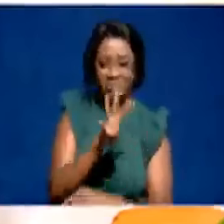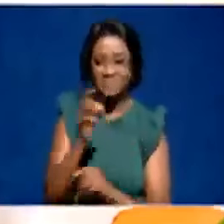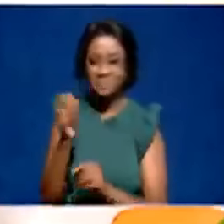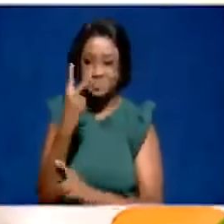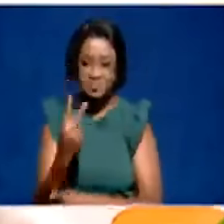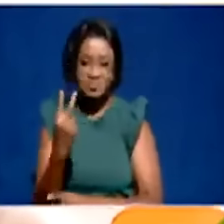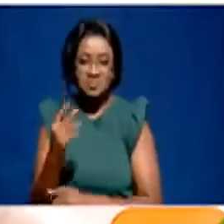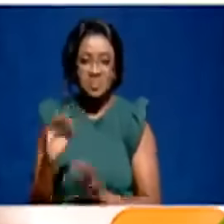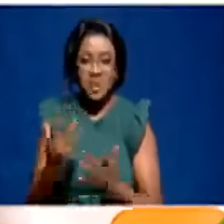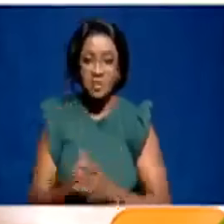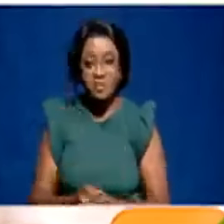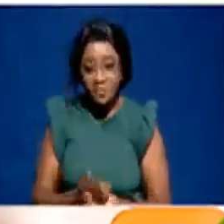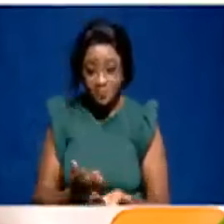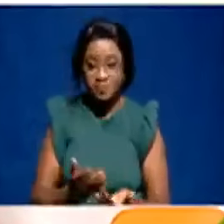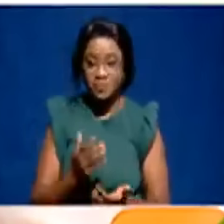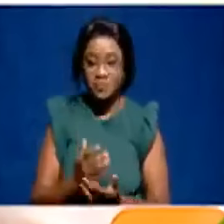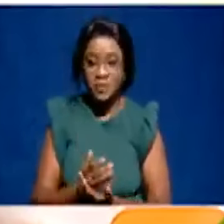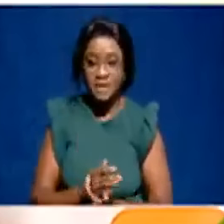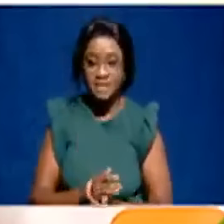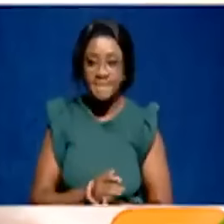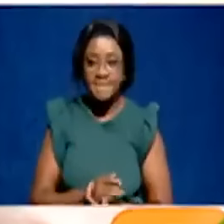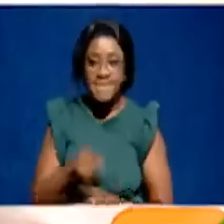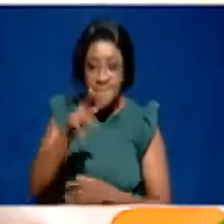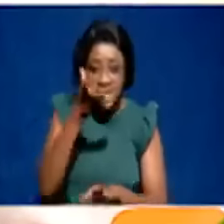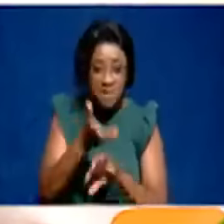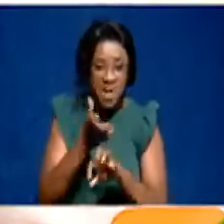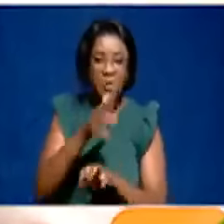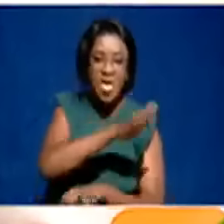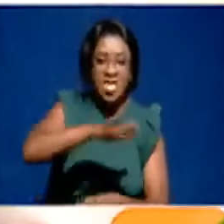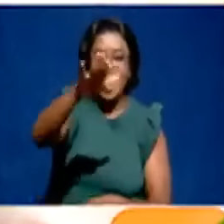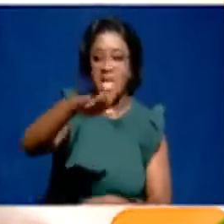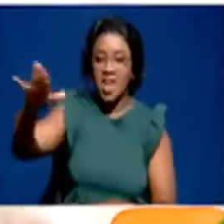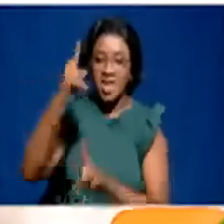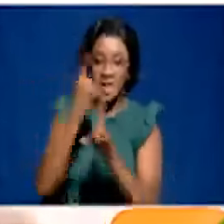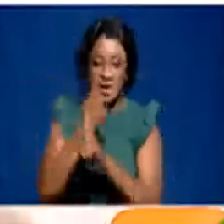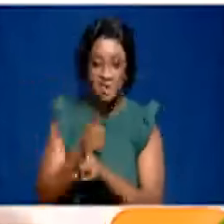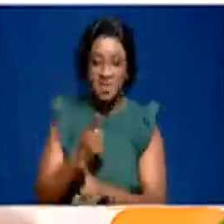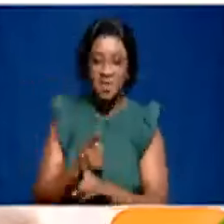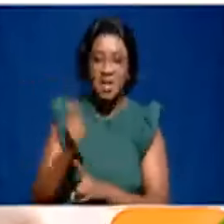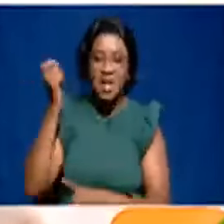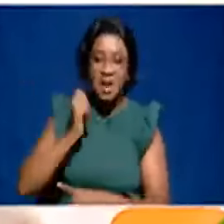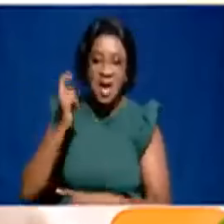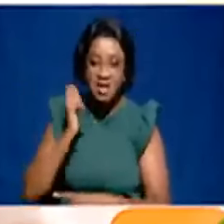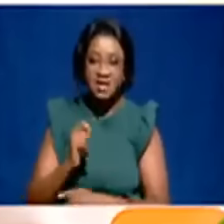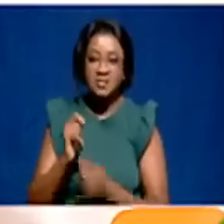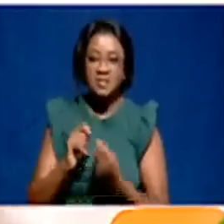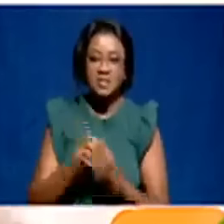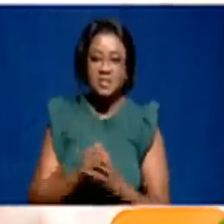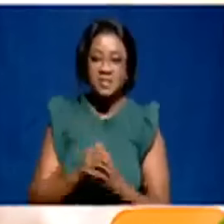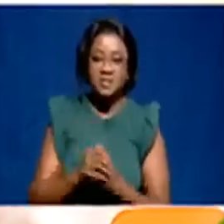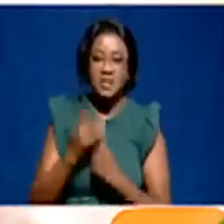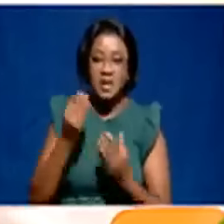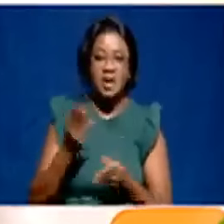So hii mawe iko kwa hii Eldoret, iko Nandi, iko Wasingi, iko imehama sasa imeenda sehemu ya wapi?